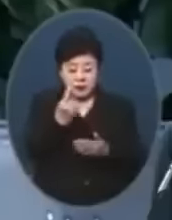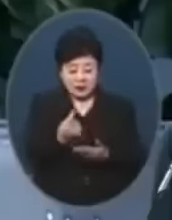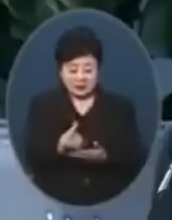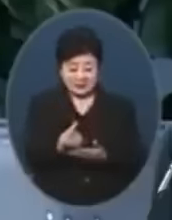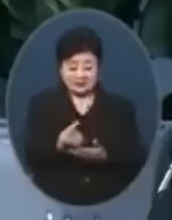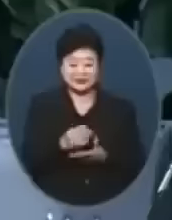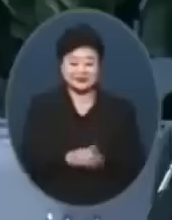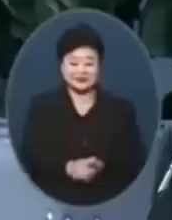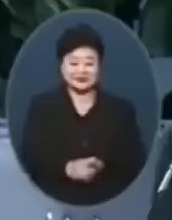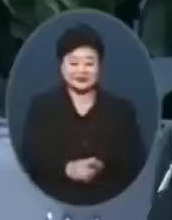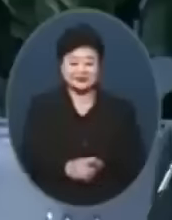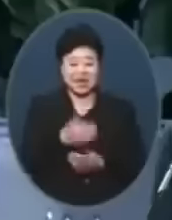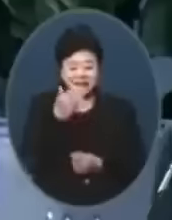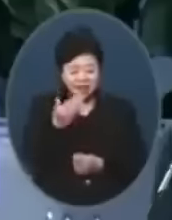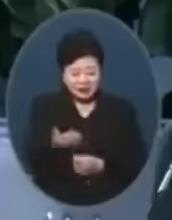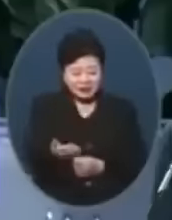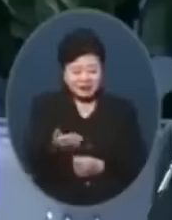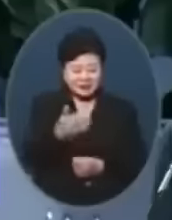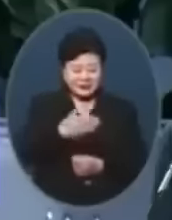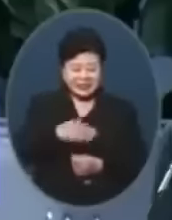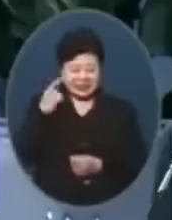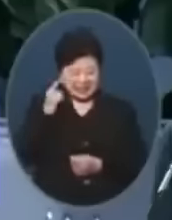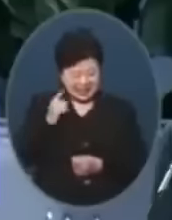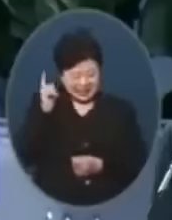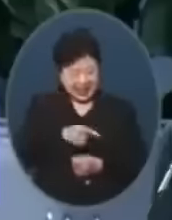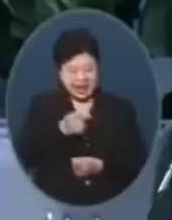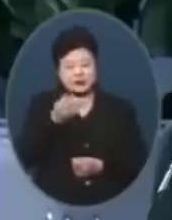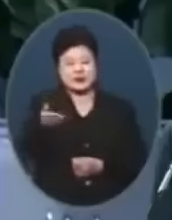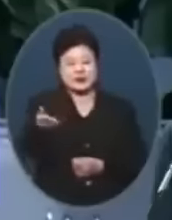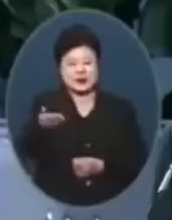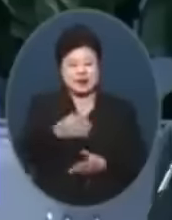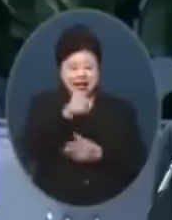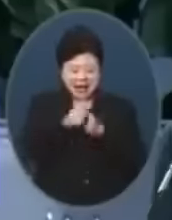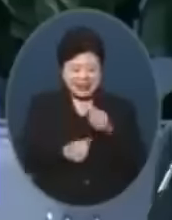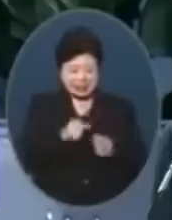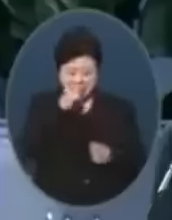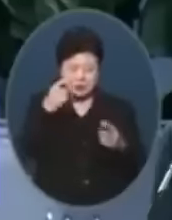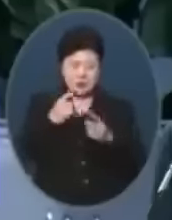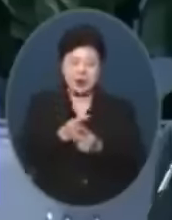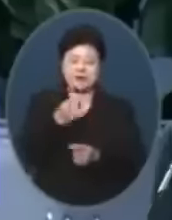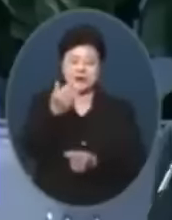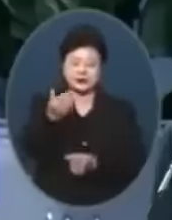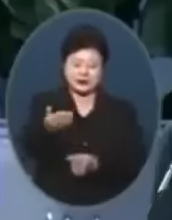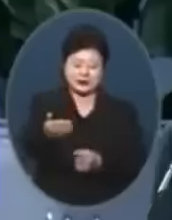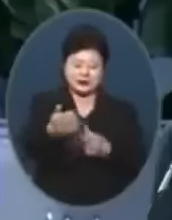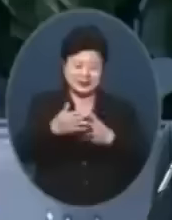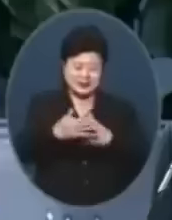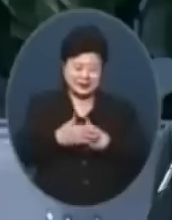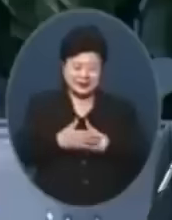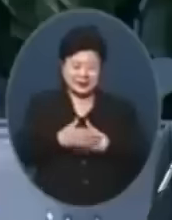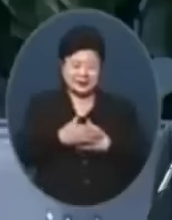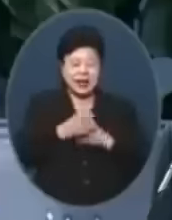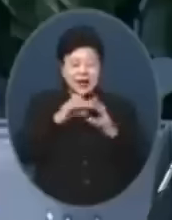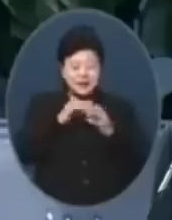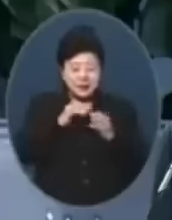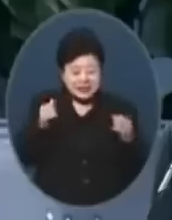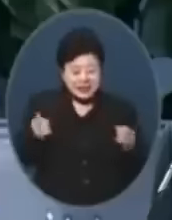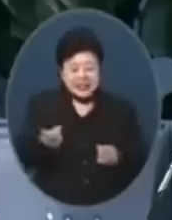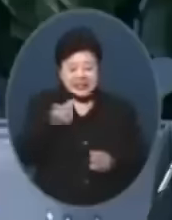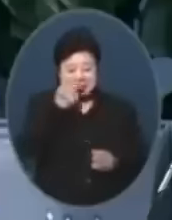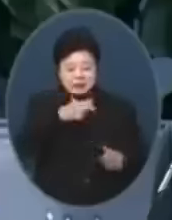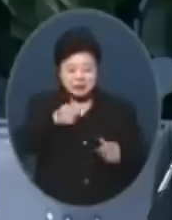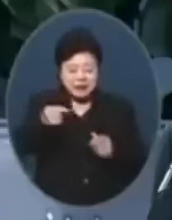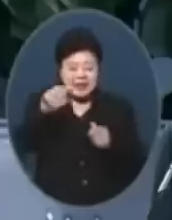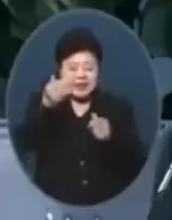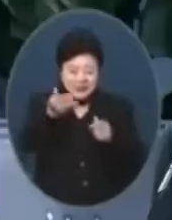말이, 당신들은 나를 해하려 했으나 하나님은 그것을 선으로 바꾸사 오늘과 같이 많은 백성의 생명을